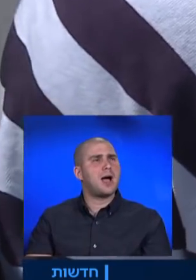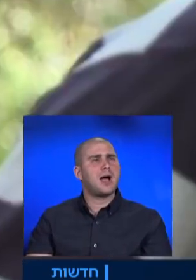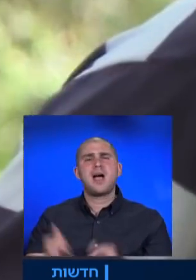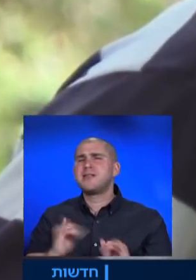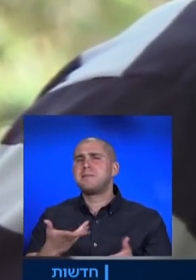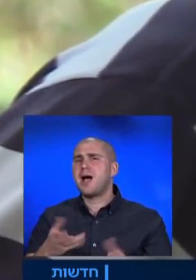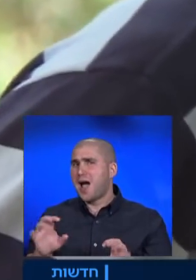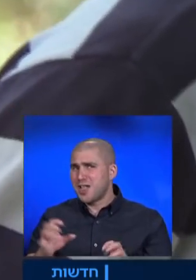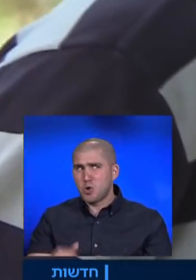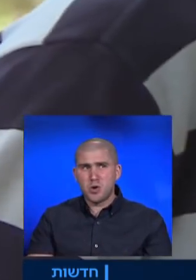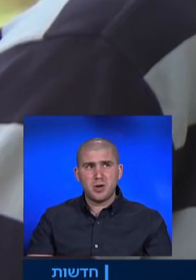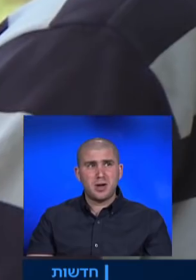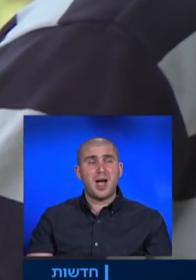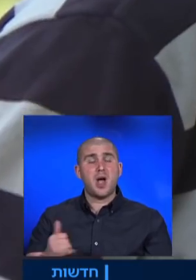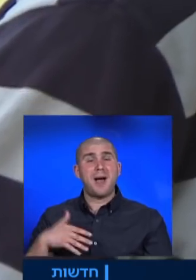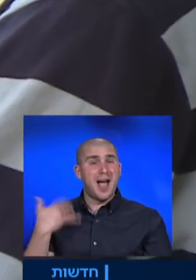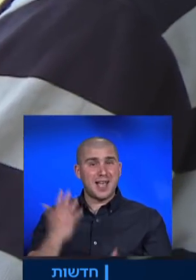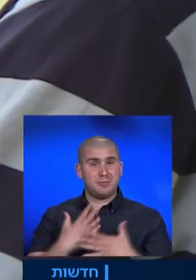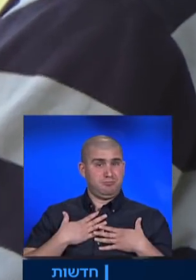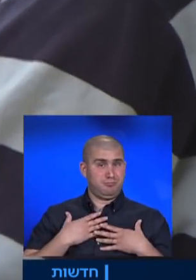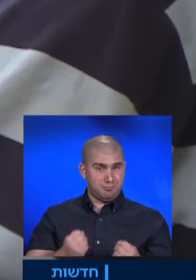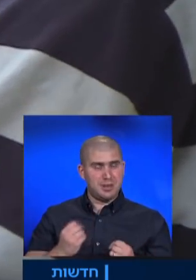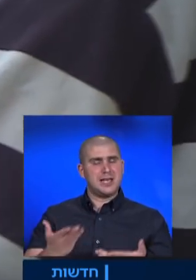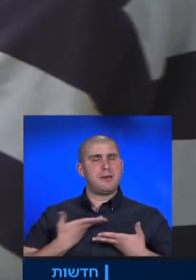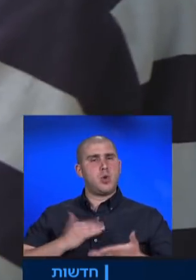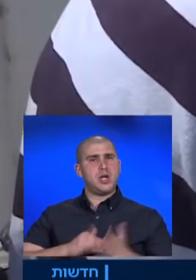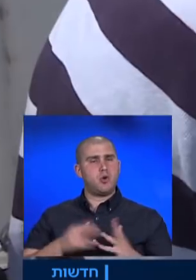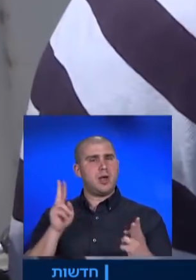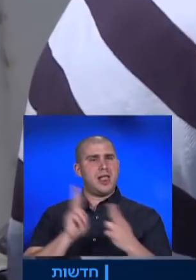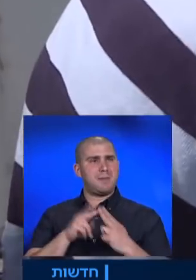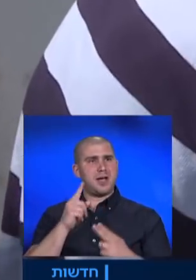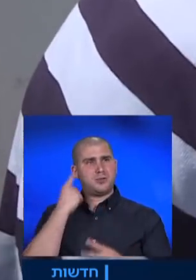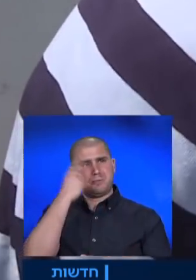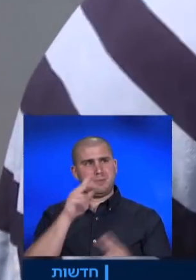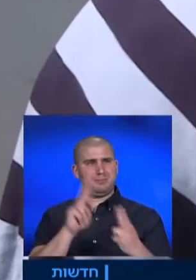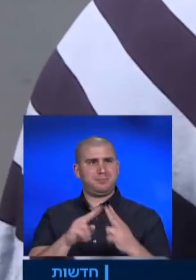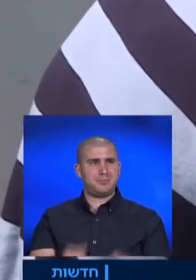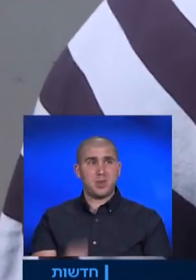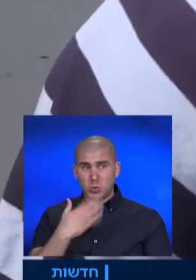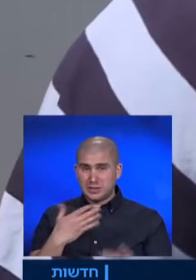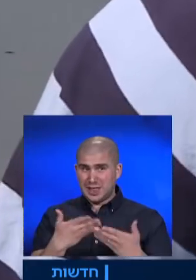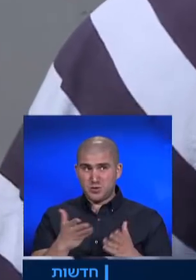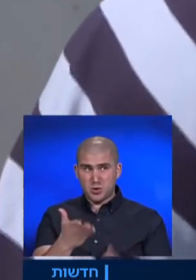רדיו. היום אחרי שהחלים, הם קיבלו אישור להיפגש פנים על פנים. אתה רוצה לפתוח אתה?